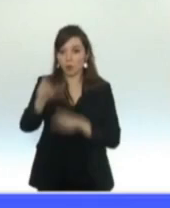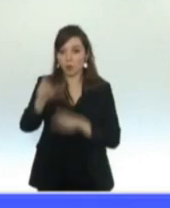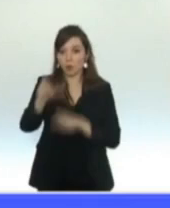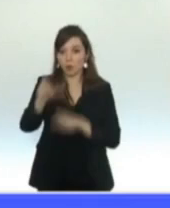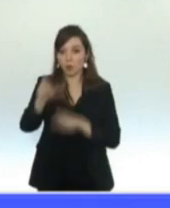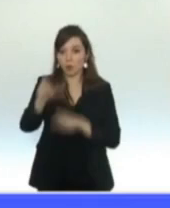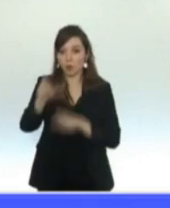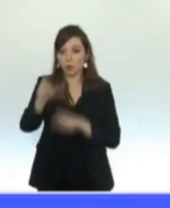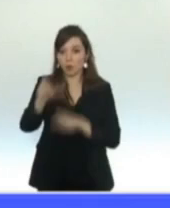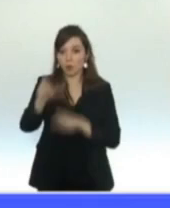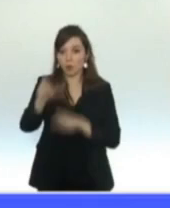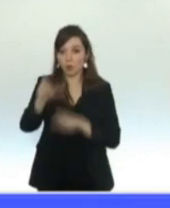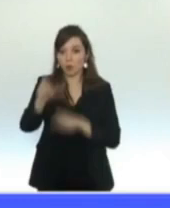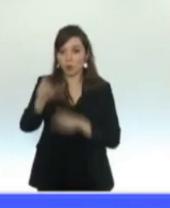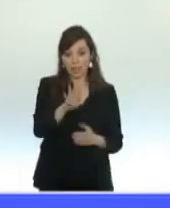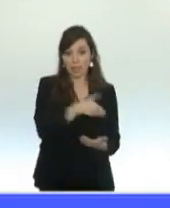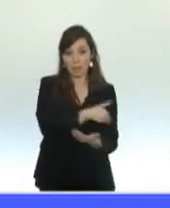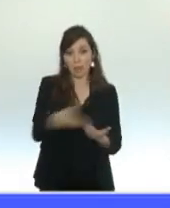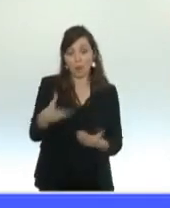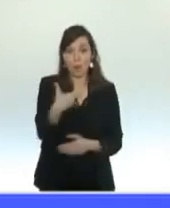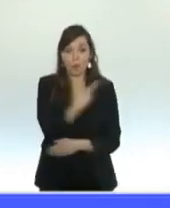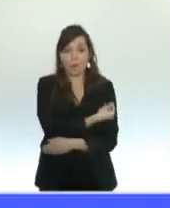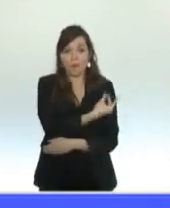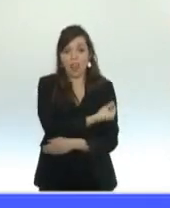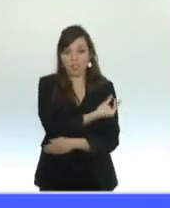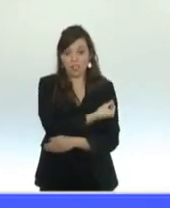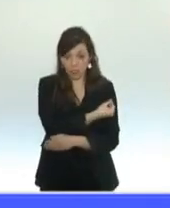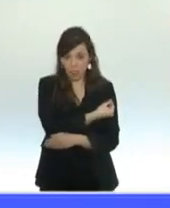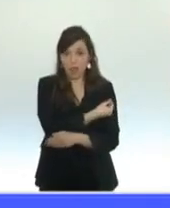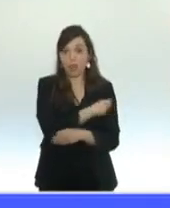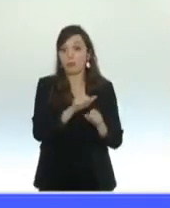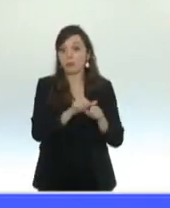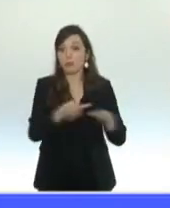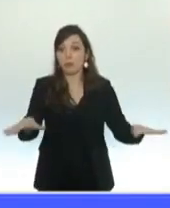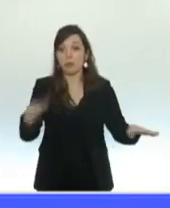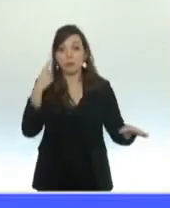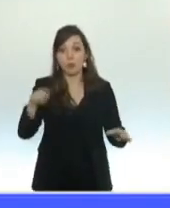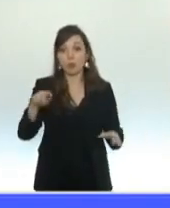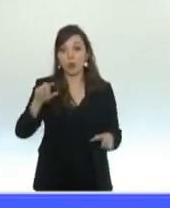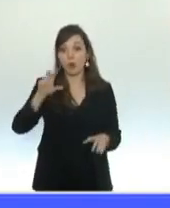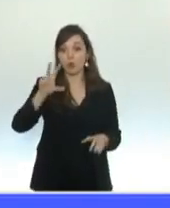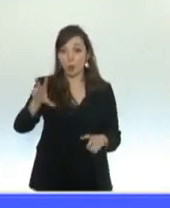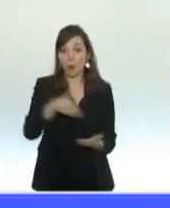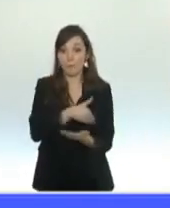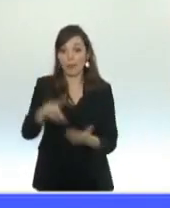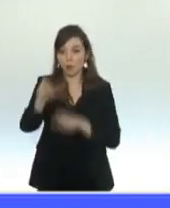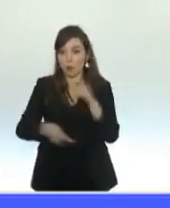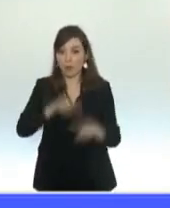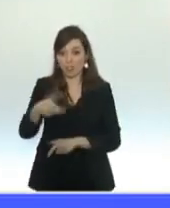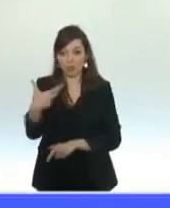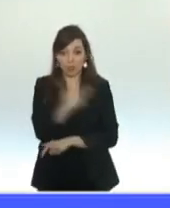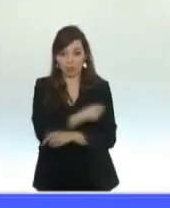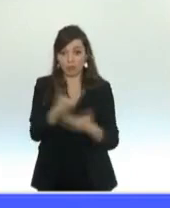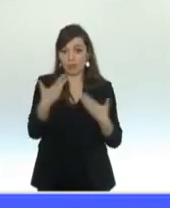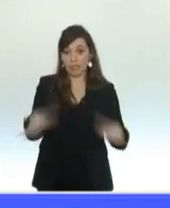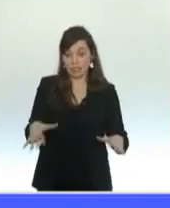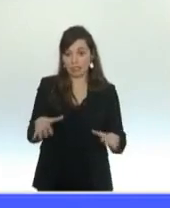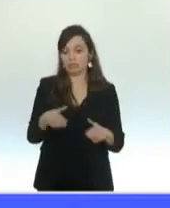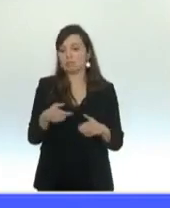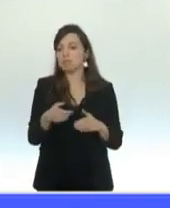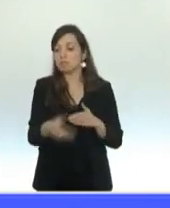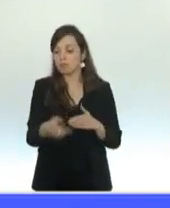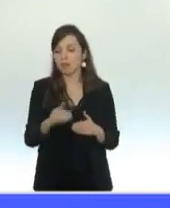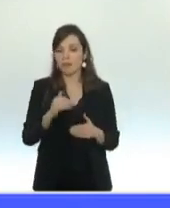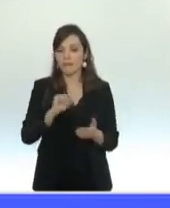à là ça paraît anecdotique comme ça mais je trouve ça assez révélateur des des conditions de production des supports de présentation de